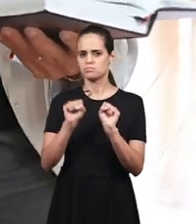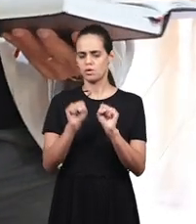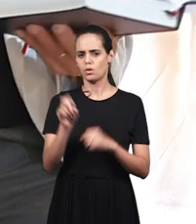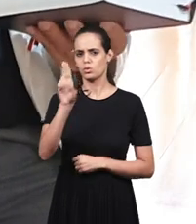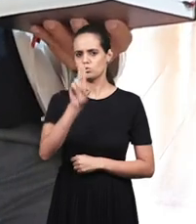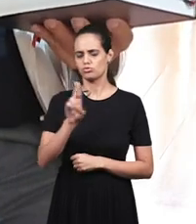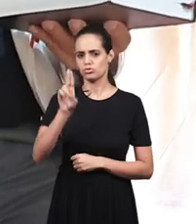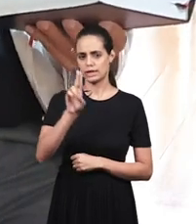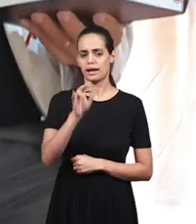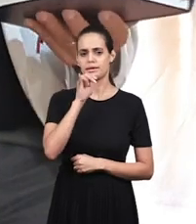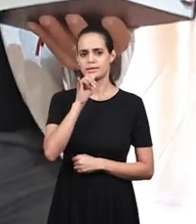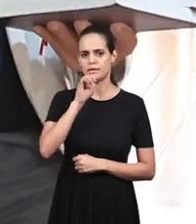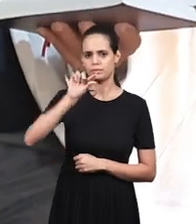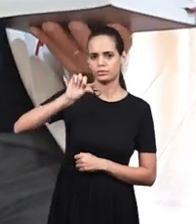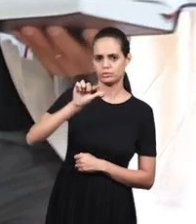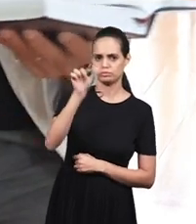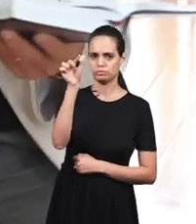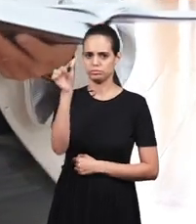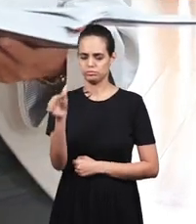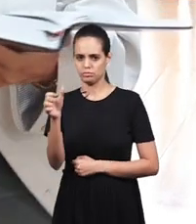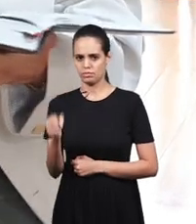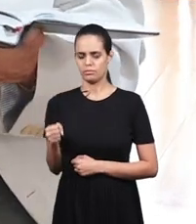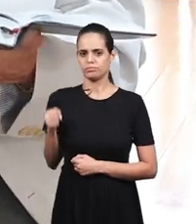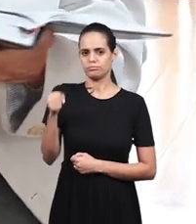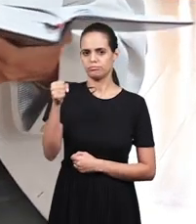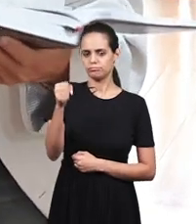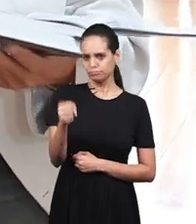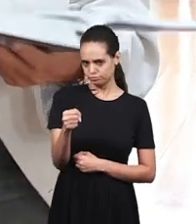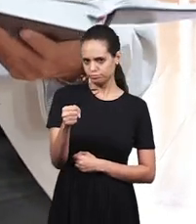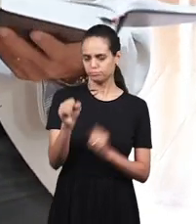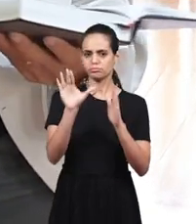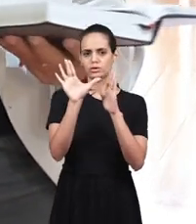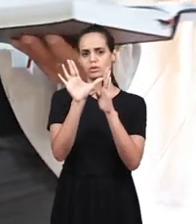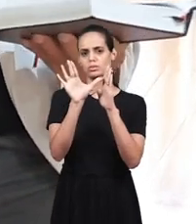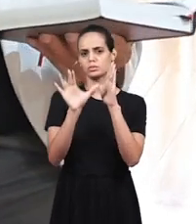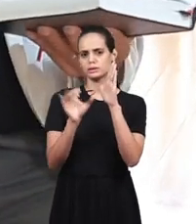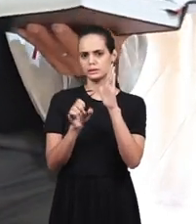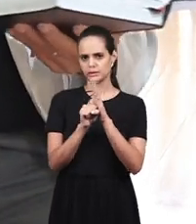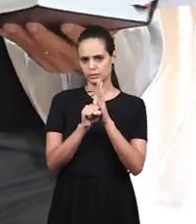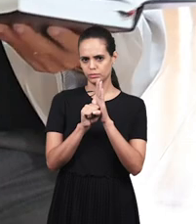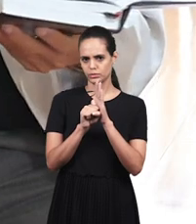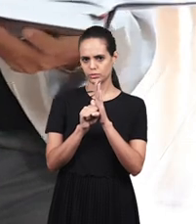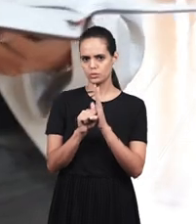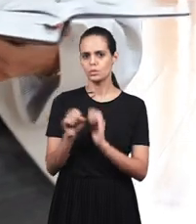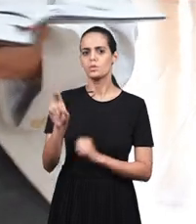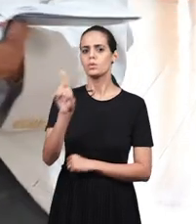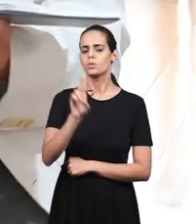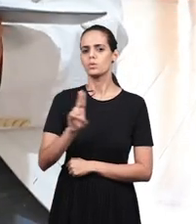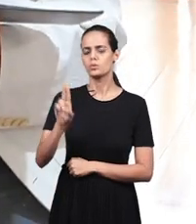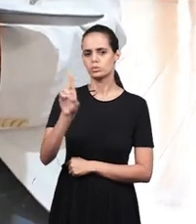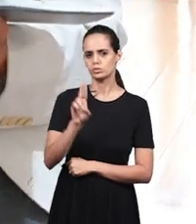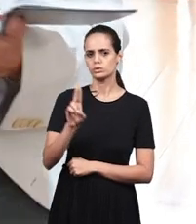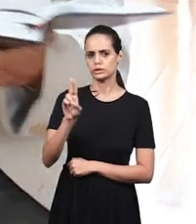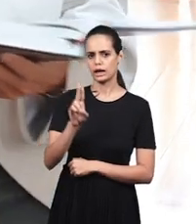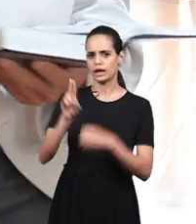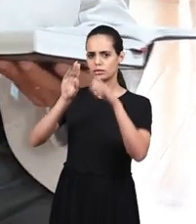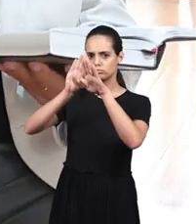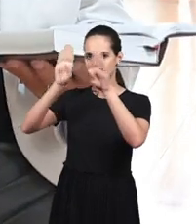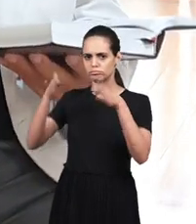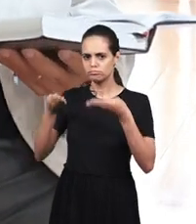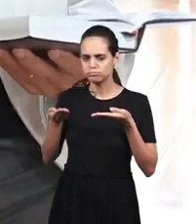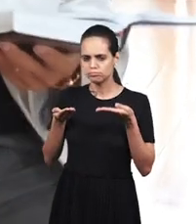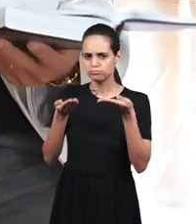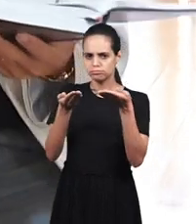Например, символ, это посох, к примеру, например, являлся символом. Или